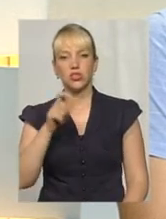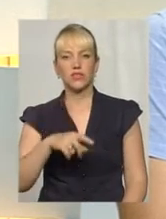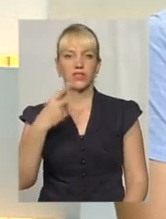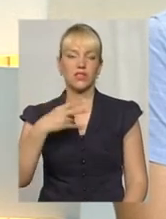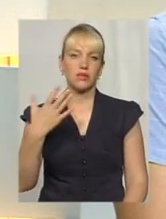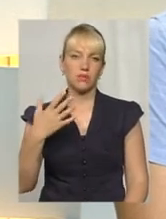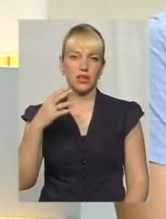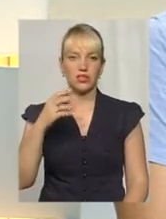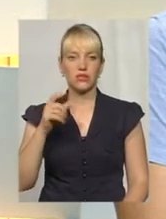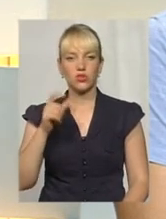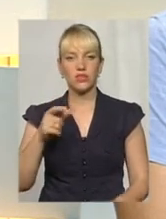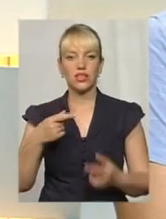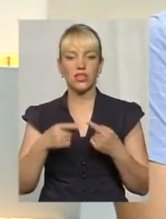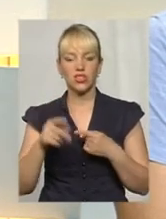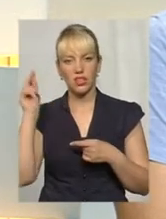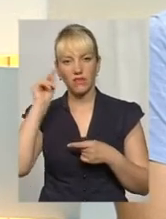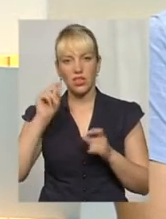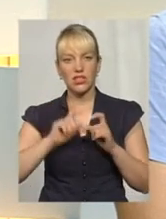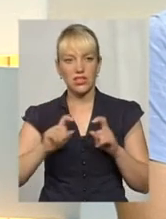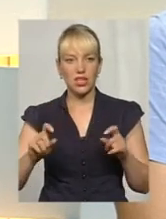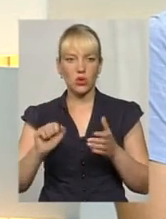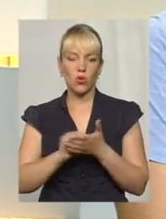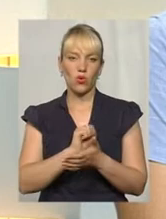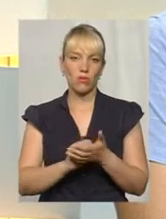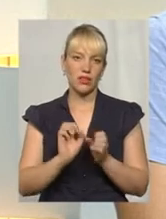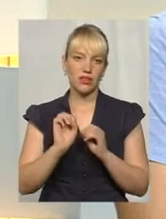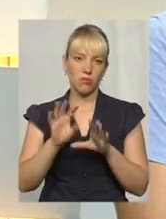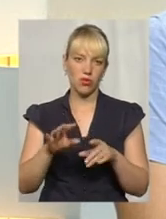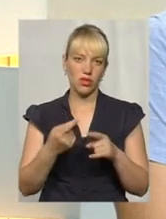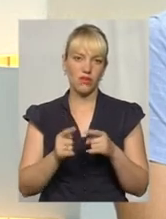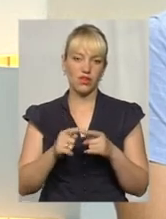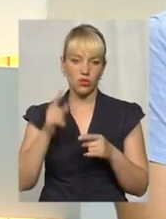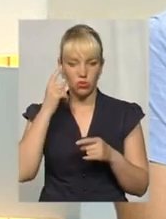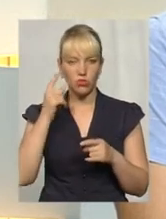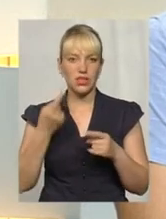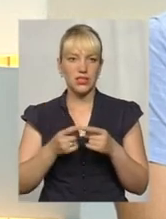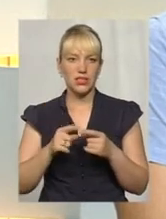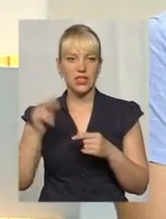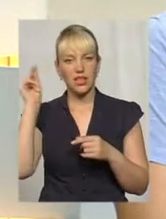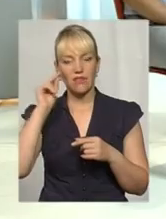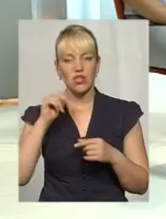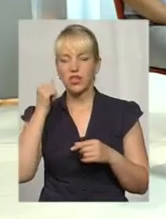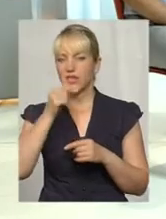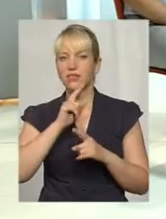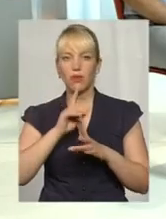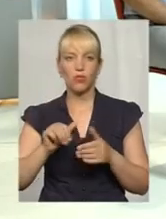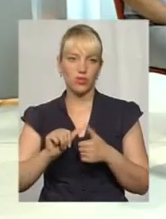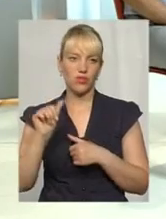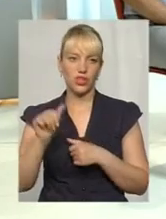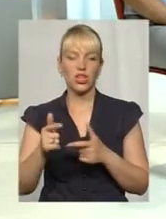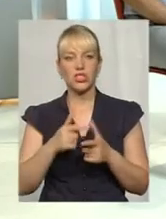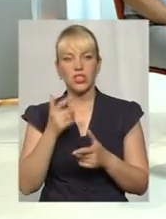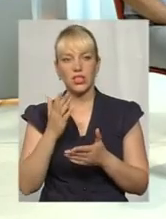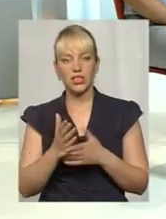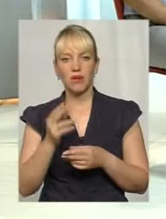20-25 з інших навчальних закладів документи подавали. Я думаю, що цей рік так само не буде виключенням. Чи є перевага в такому разі,